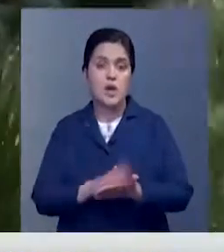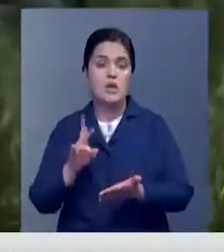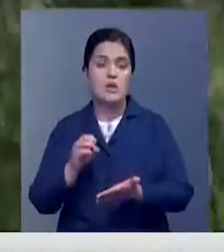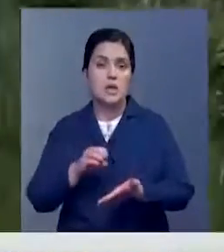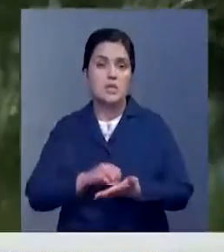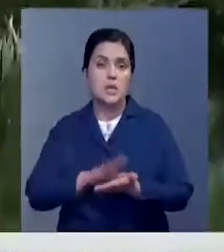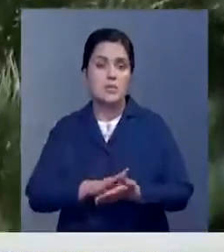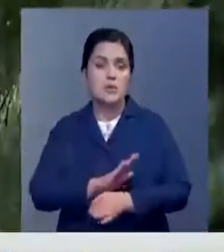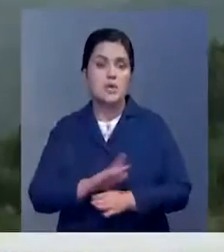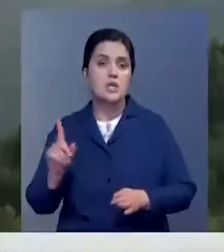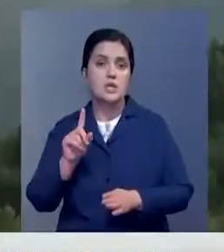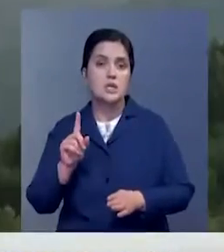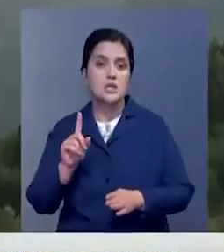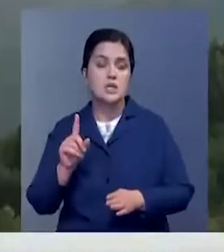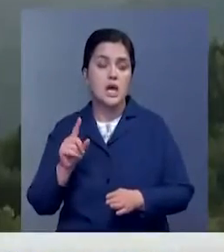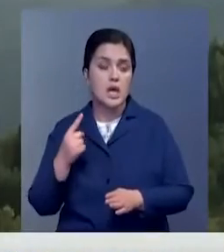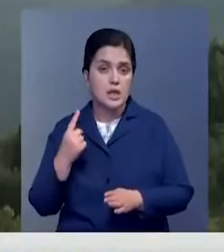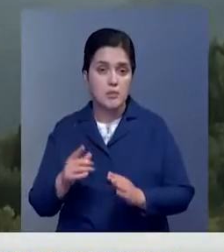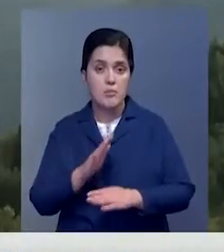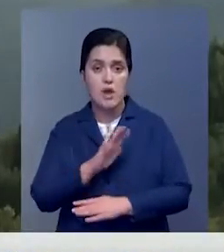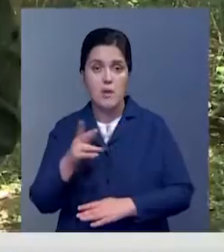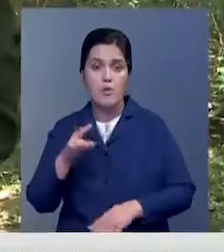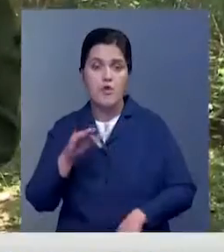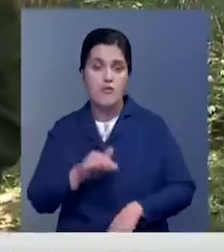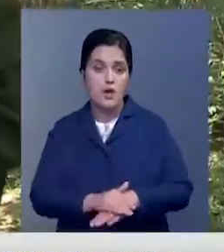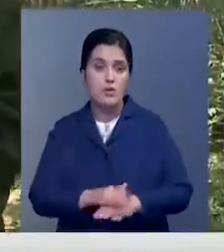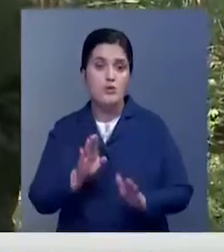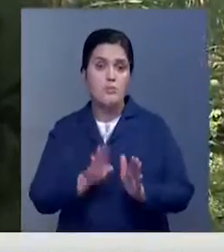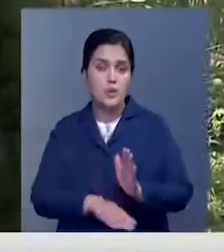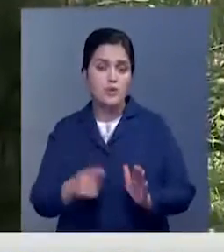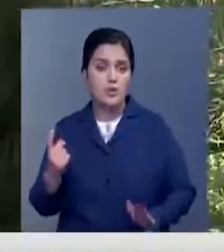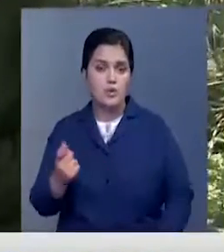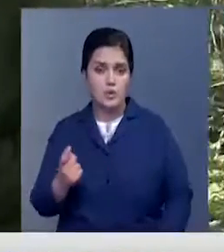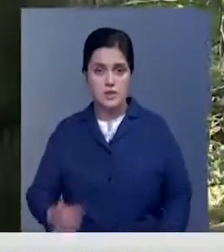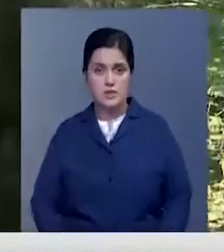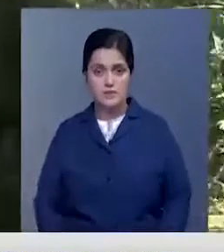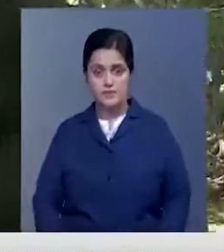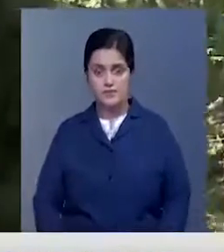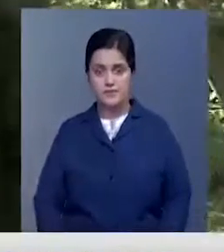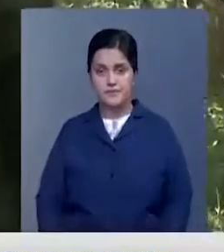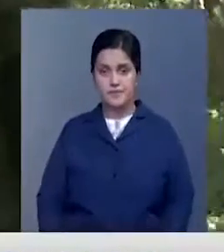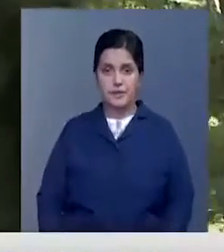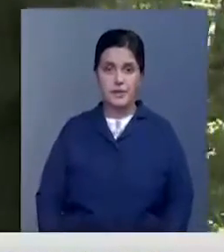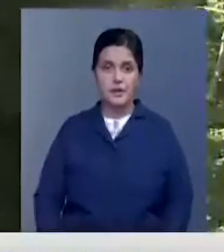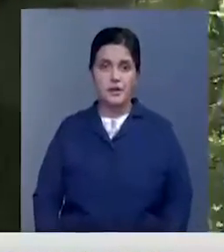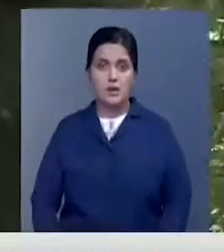незакрепленного ни за одним лесничеством по факту бесхозного леса. Лес перестойный, и существуют вот такие вот деревья, которые